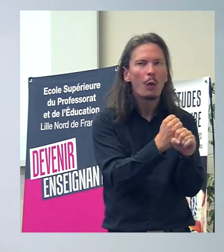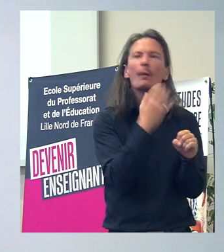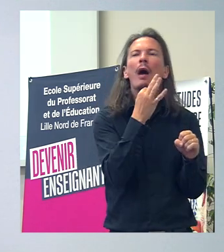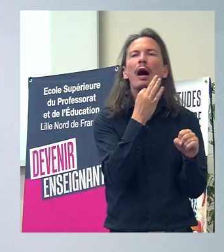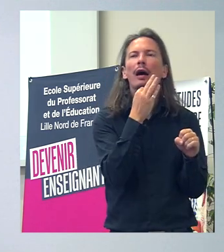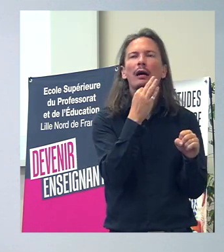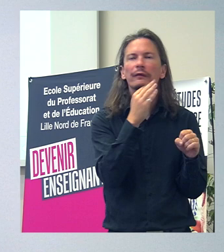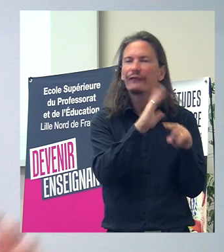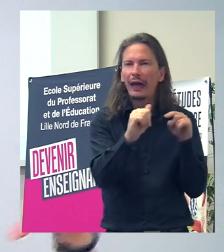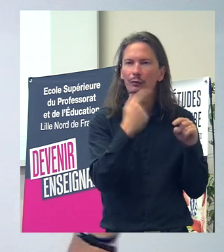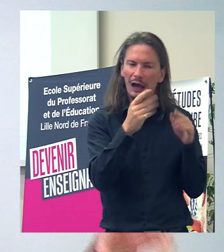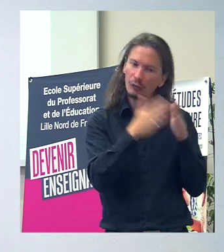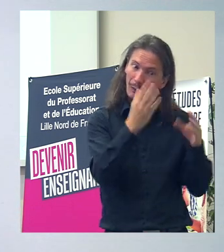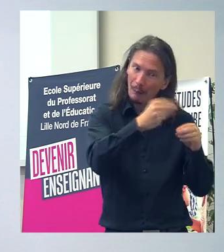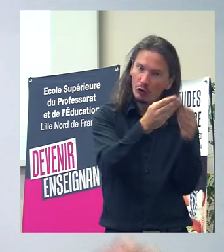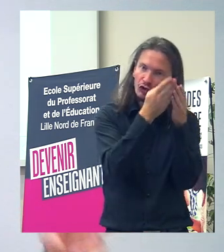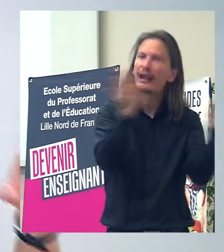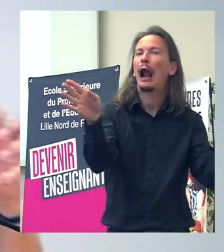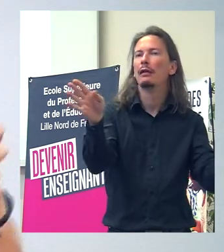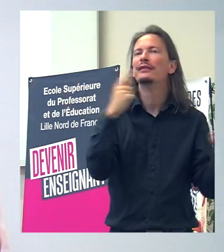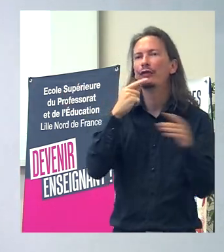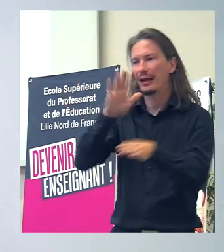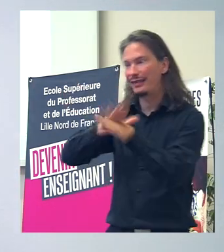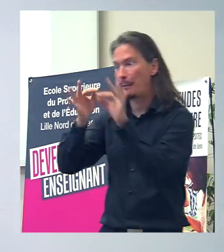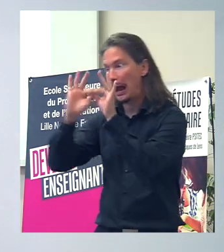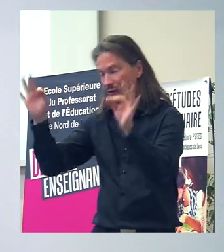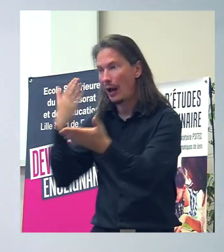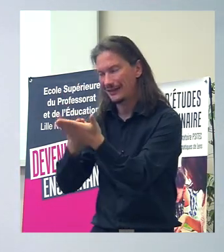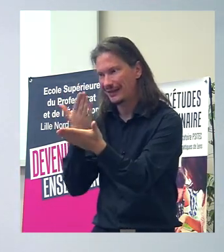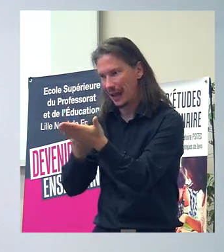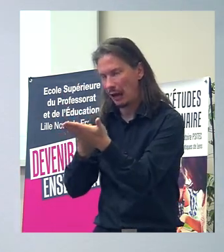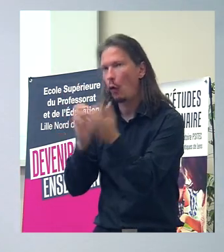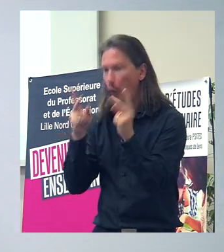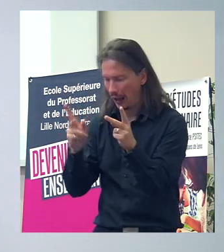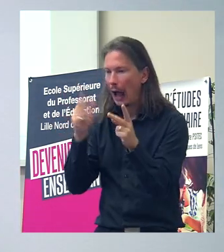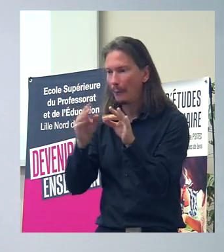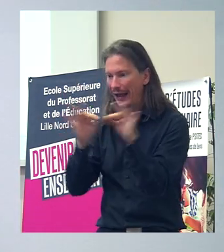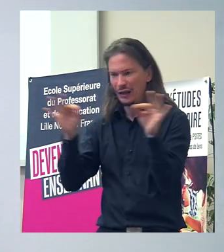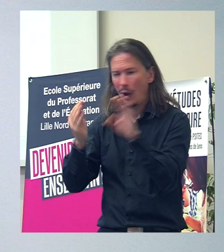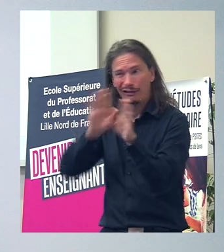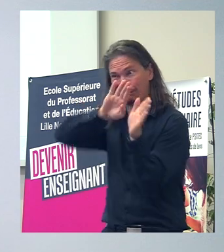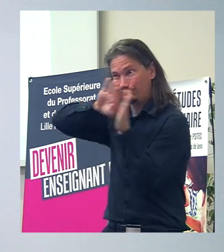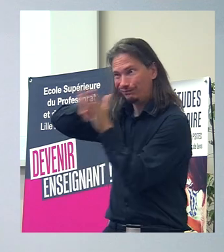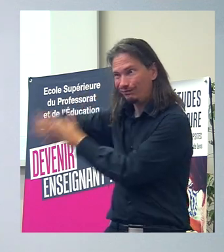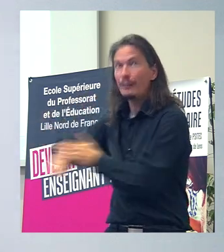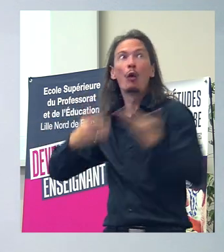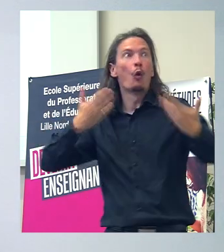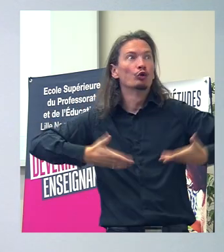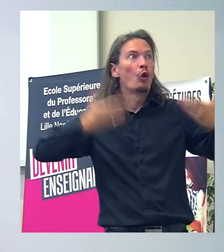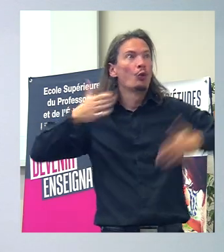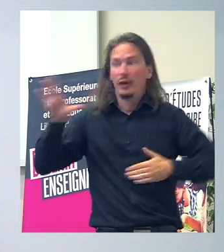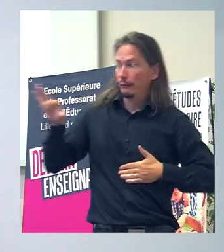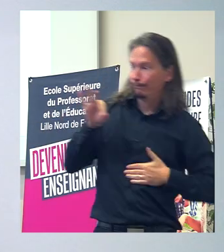généraliser, c'est-à-dire à partir de l'histoire, puis on sort de l'histoire, on parle d'aujourd'hui, du contexte